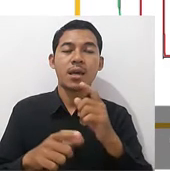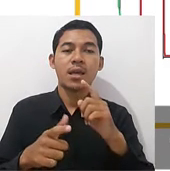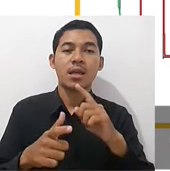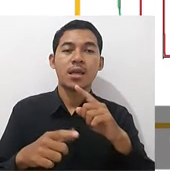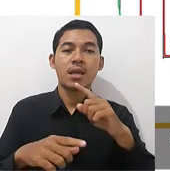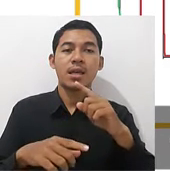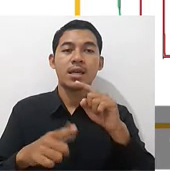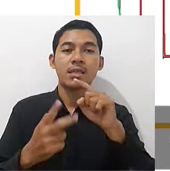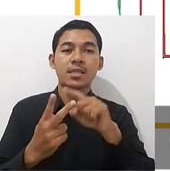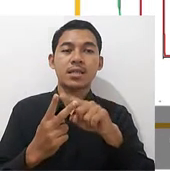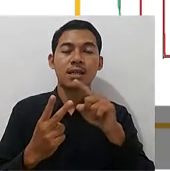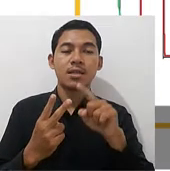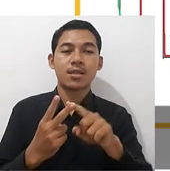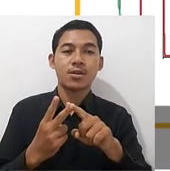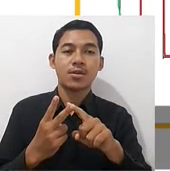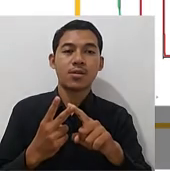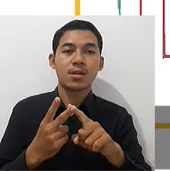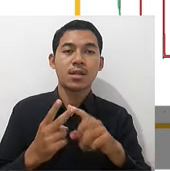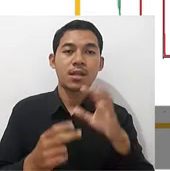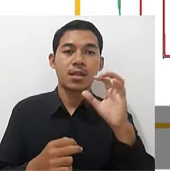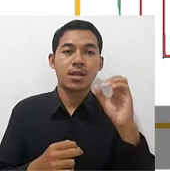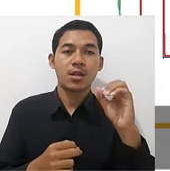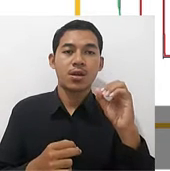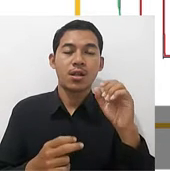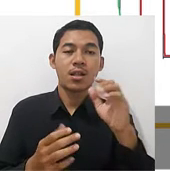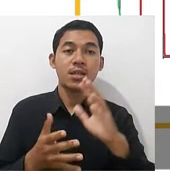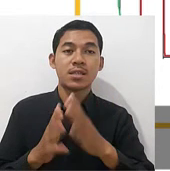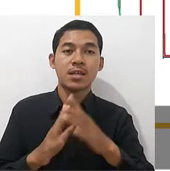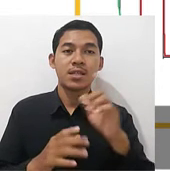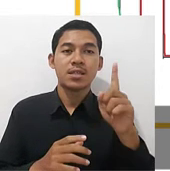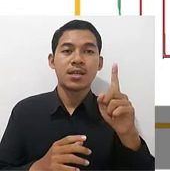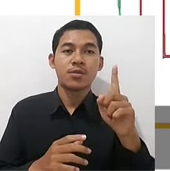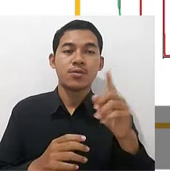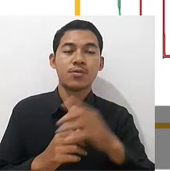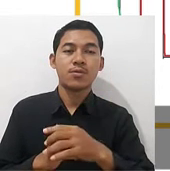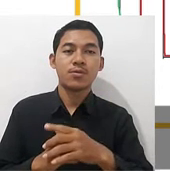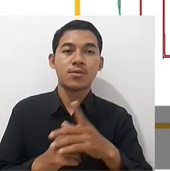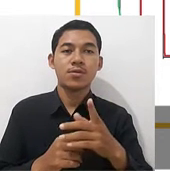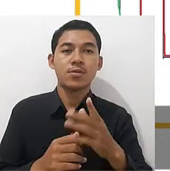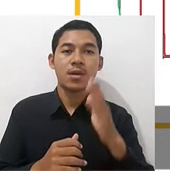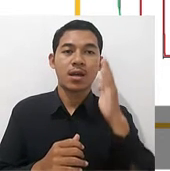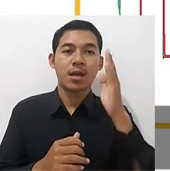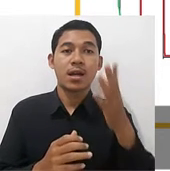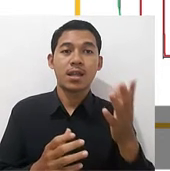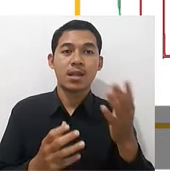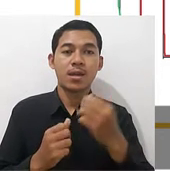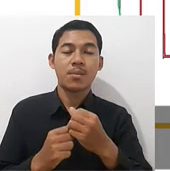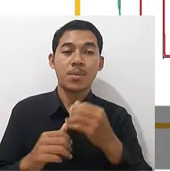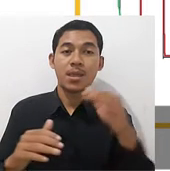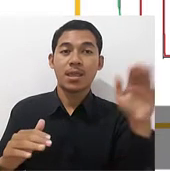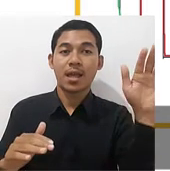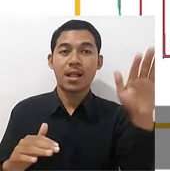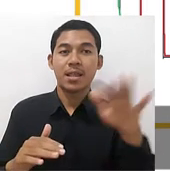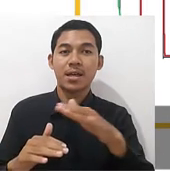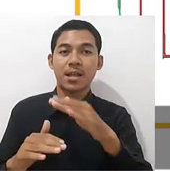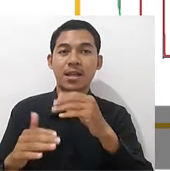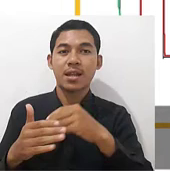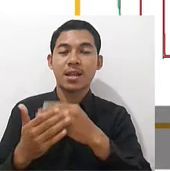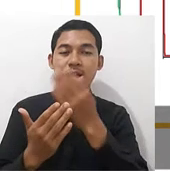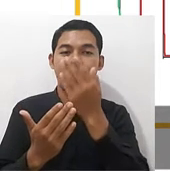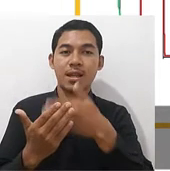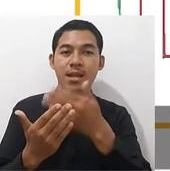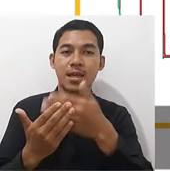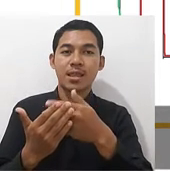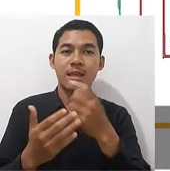apa? Selektornya dirubah-rubah dari 0 terus jadi 1, dirubah-rubah aja. Ntar pasti bakal dapat tuh aliran datanya gitu.